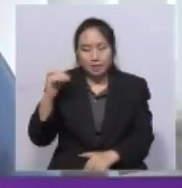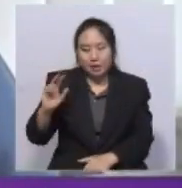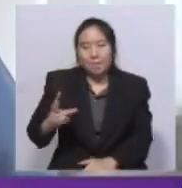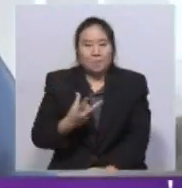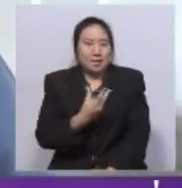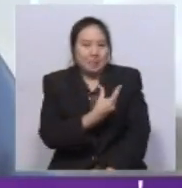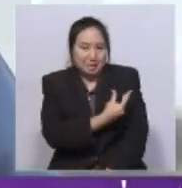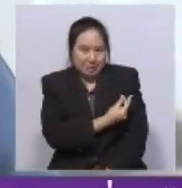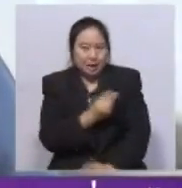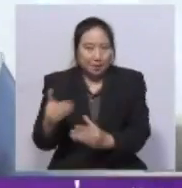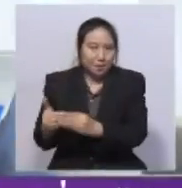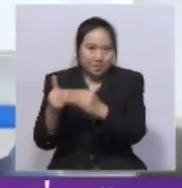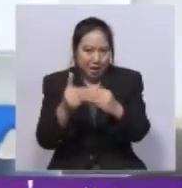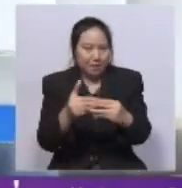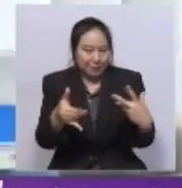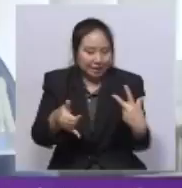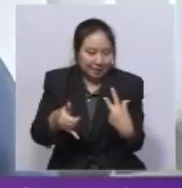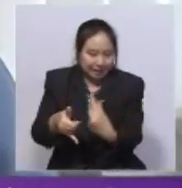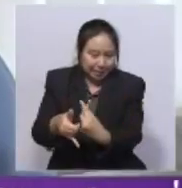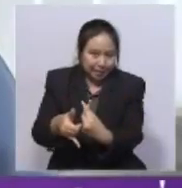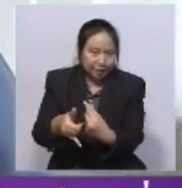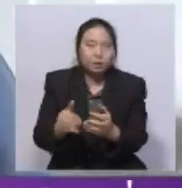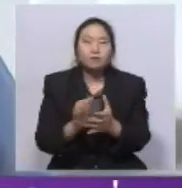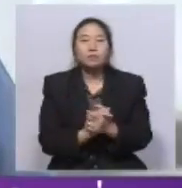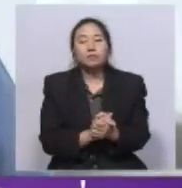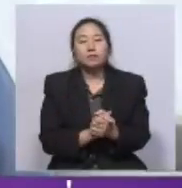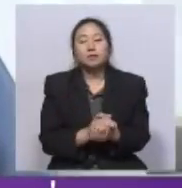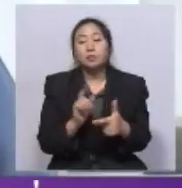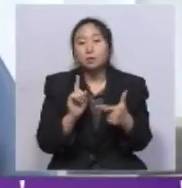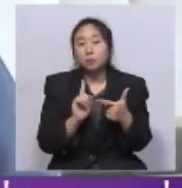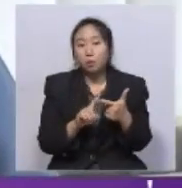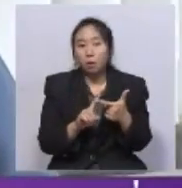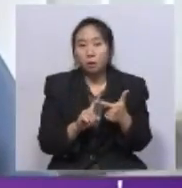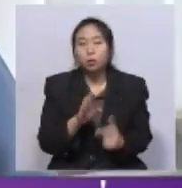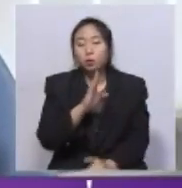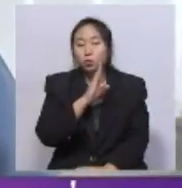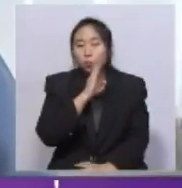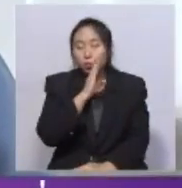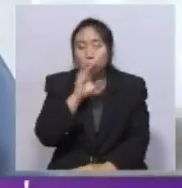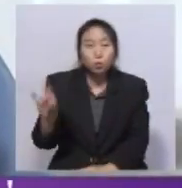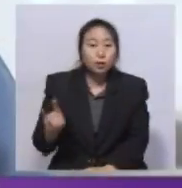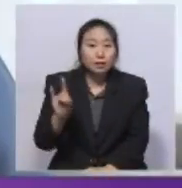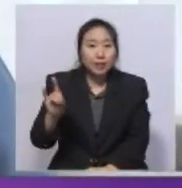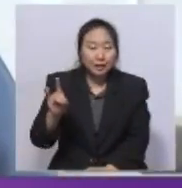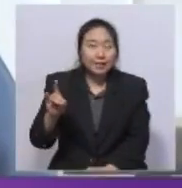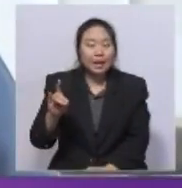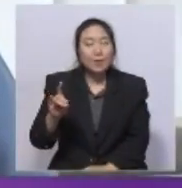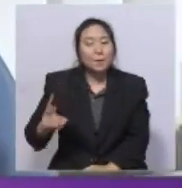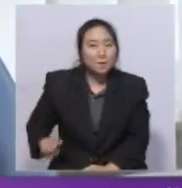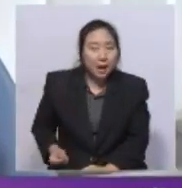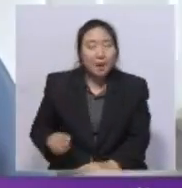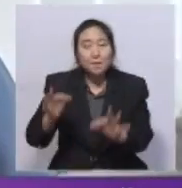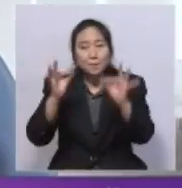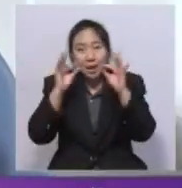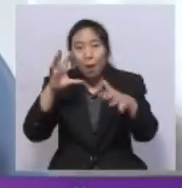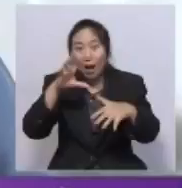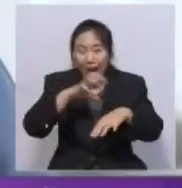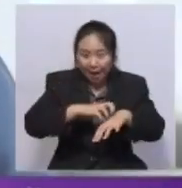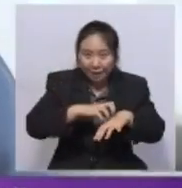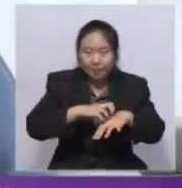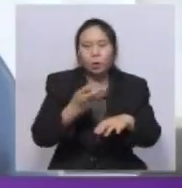คซีนนะครับในเบื้องต้นอันที่สองครับถ้าเกิดถูกสัตว์เหล่านี้กัดนะครับหมากับแมวกัดให้รีบล้าง